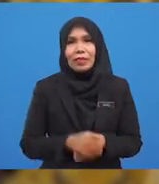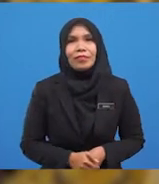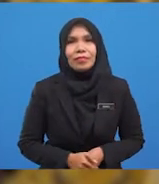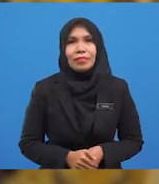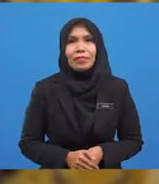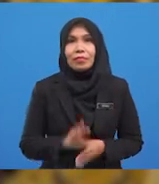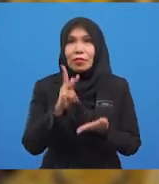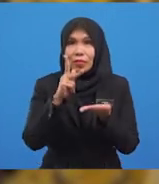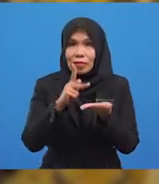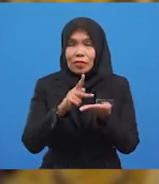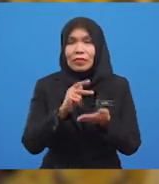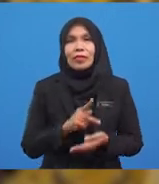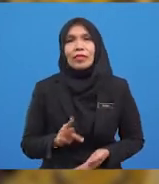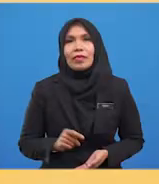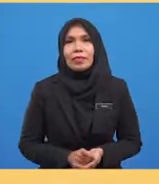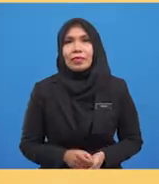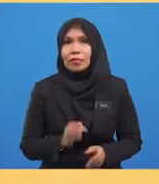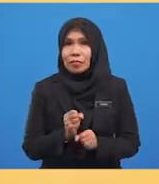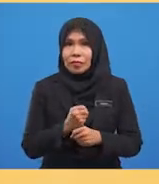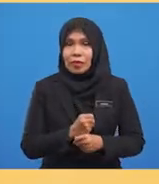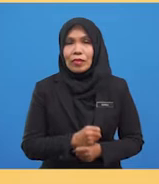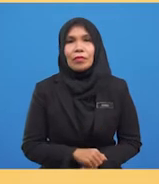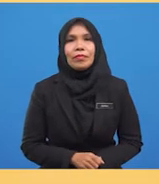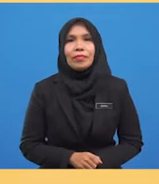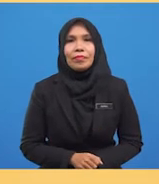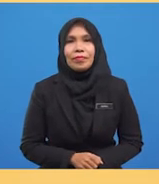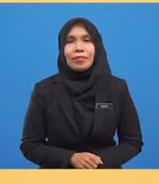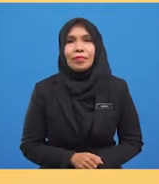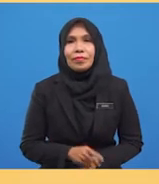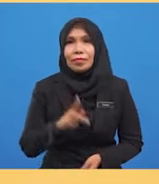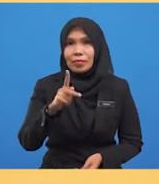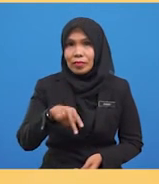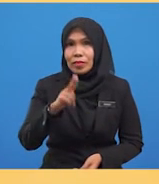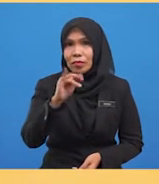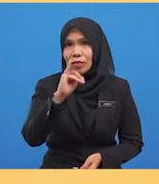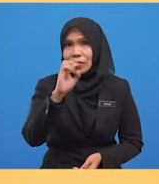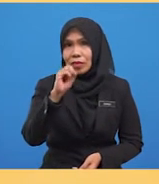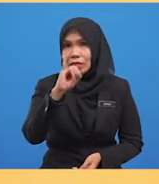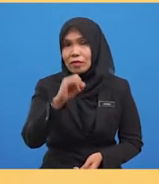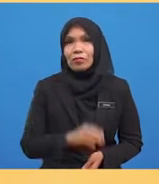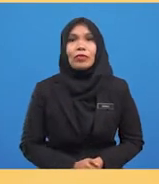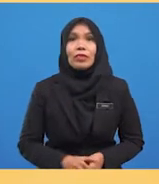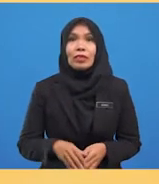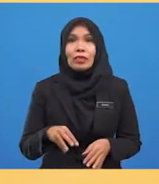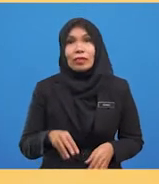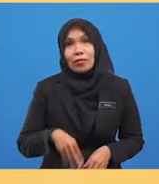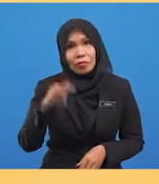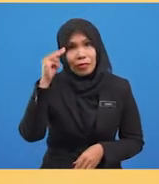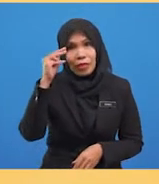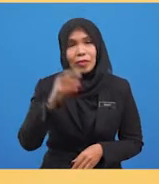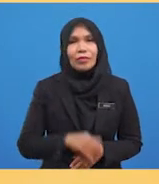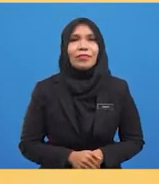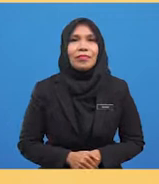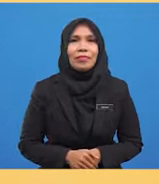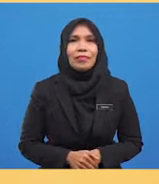bentuk puisi Melayu yang sedikit berbeza. Seloka merupakan bentuk